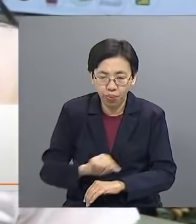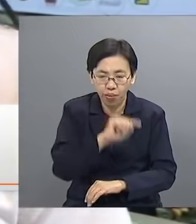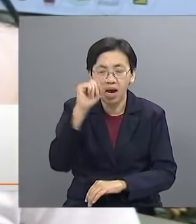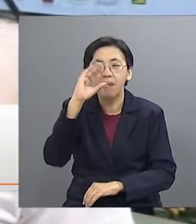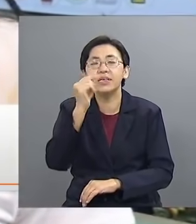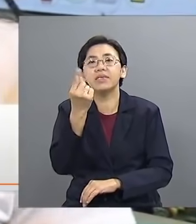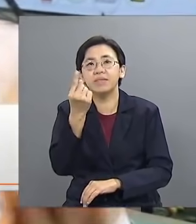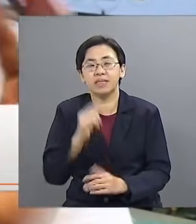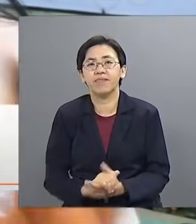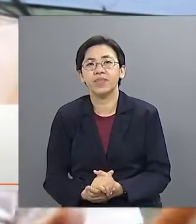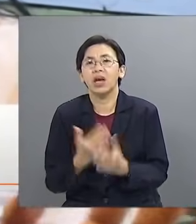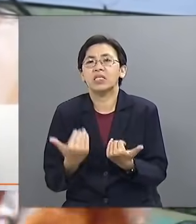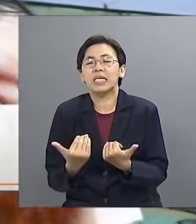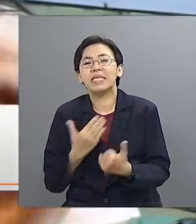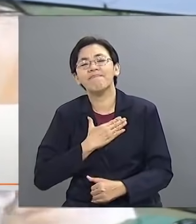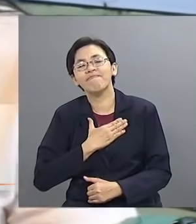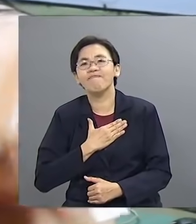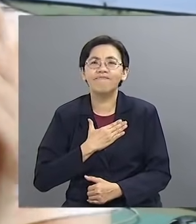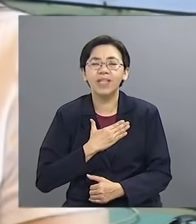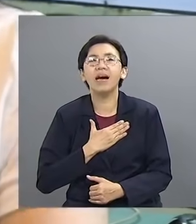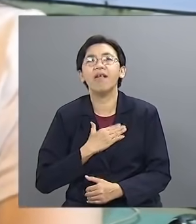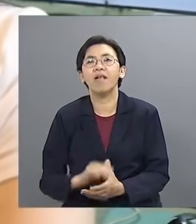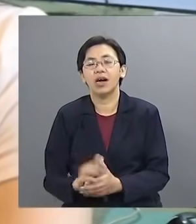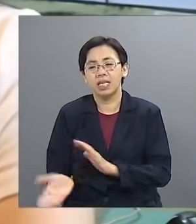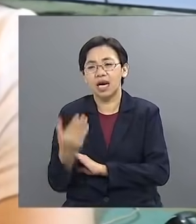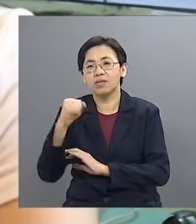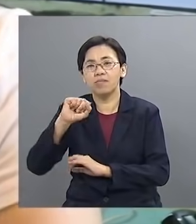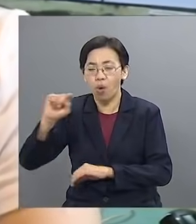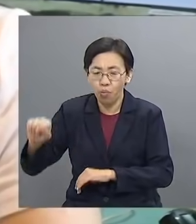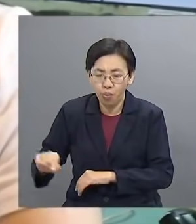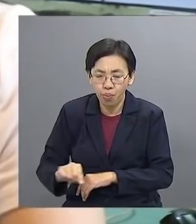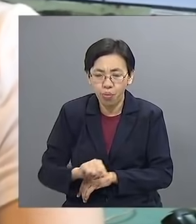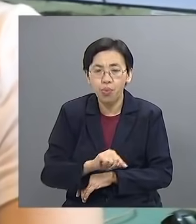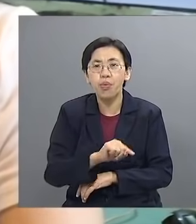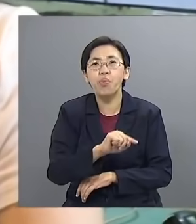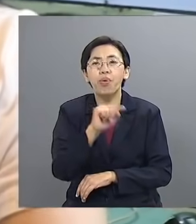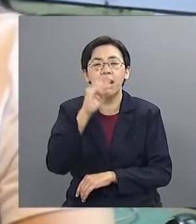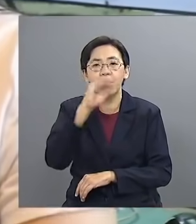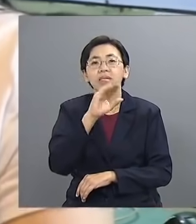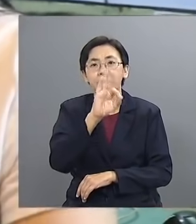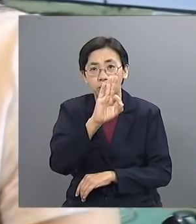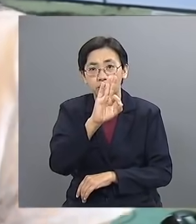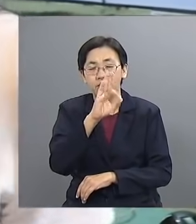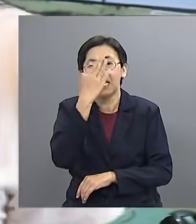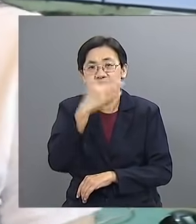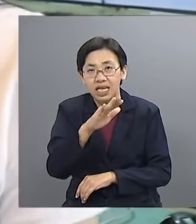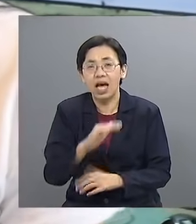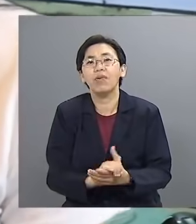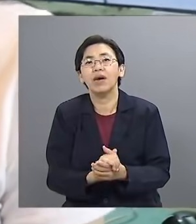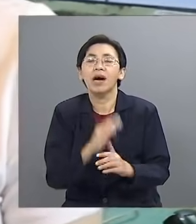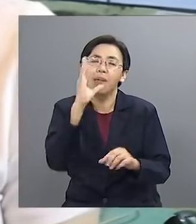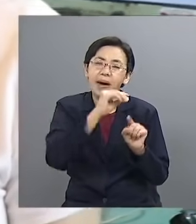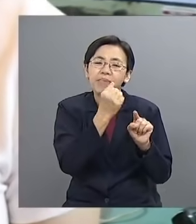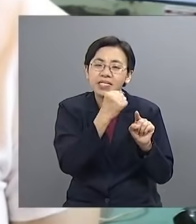ป็นช่วงนี้ก็10โมงเช้านั่งที่ร้านได้ถึง3ทุ่มแต่ถ้าดิวิลลี่ได้อีกถึง5ทุ่มค่